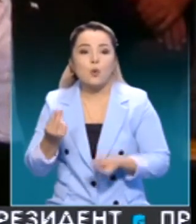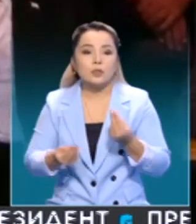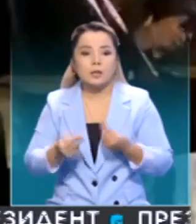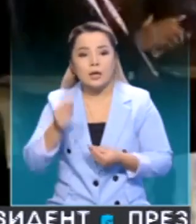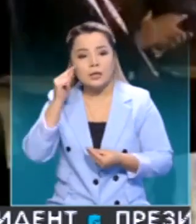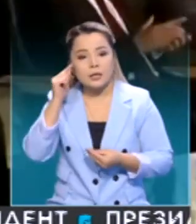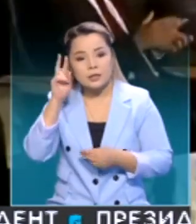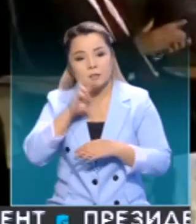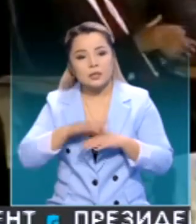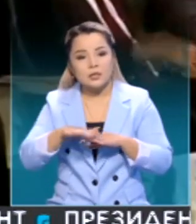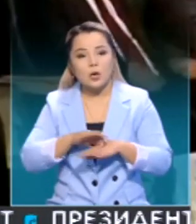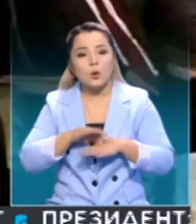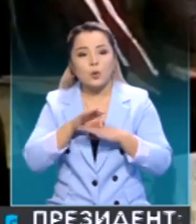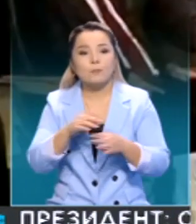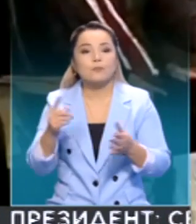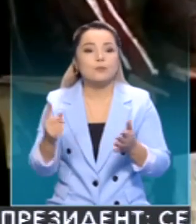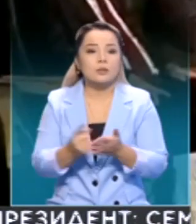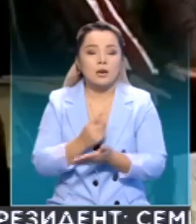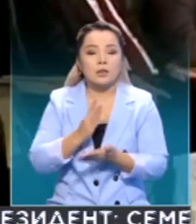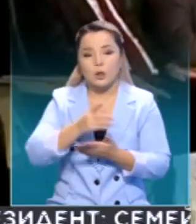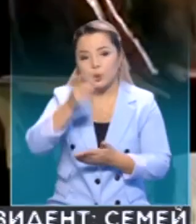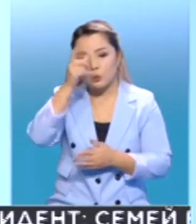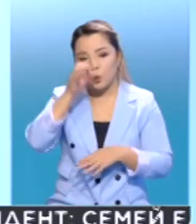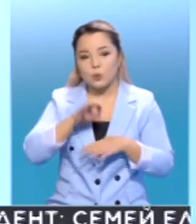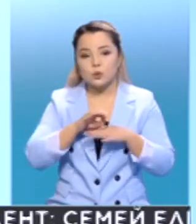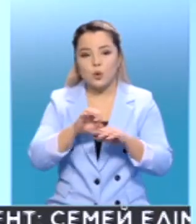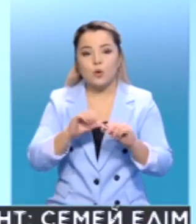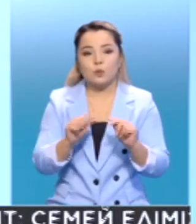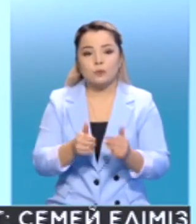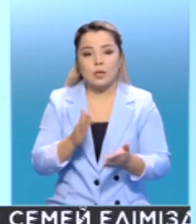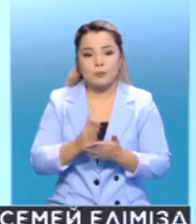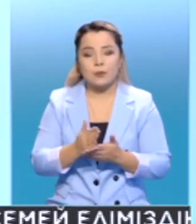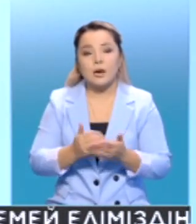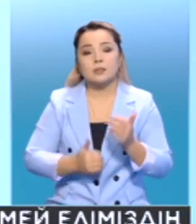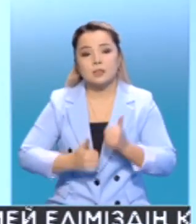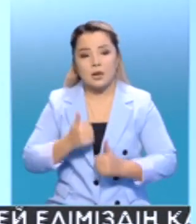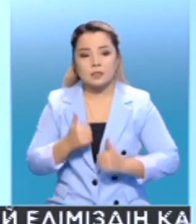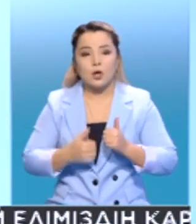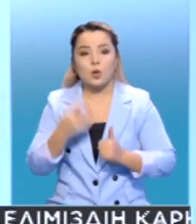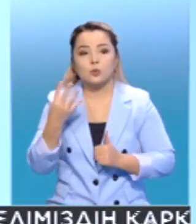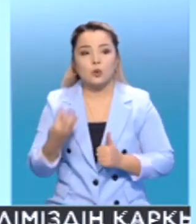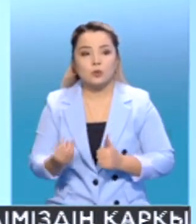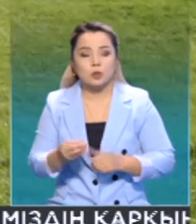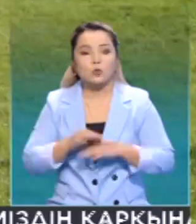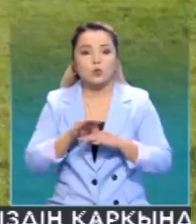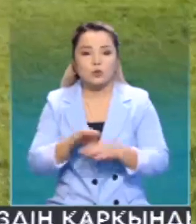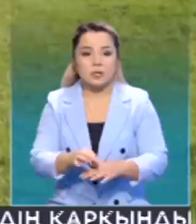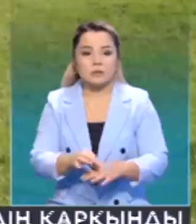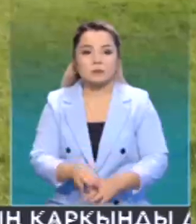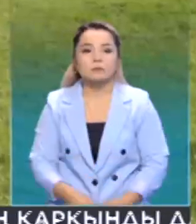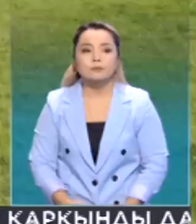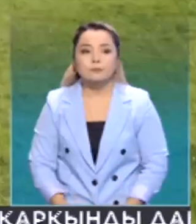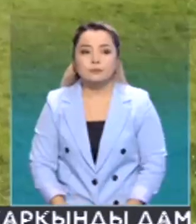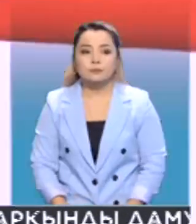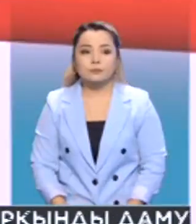елінде өтіп келген, тұңғыш рет биыл Түркияда ұйымдастырылды. Сайыс 4 күнге созылады.